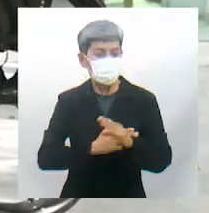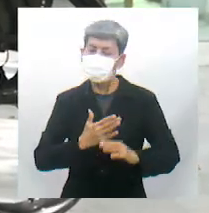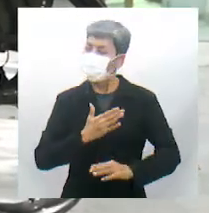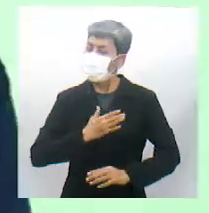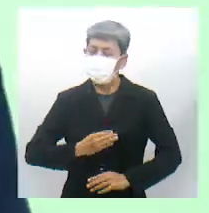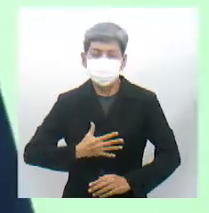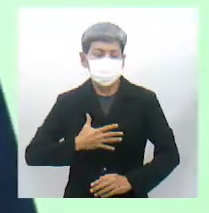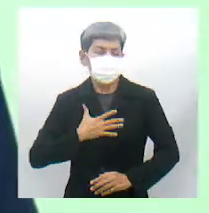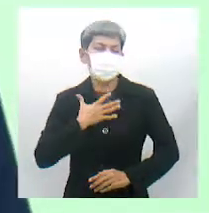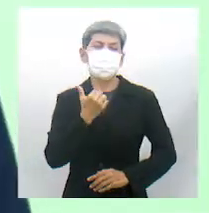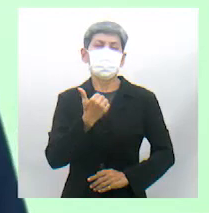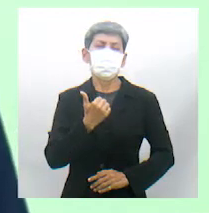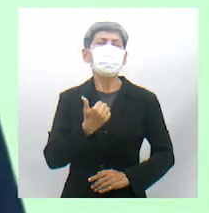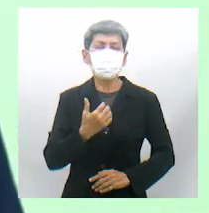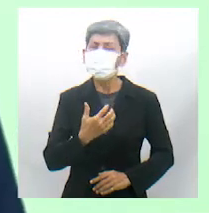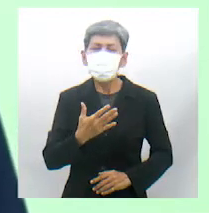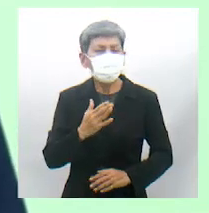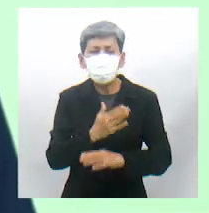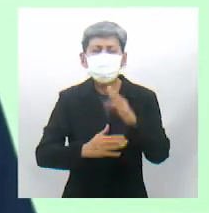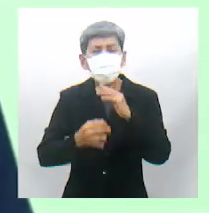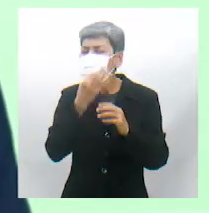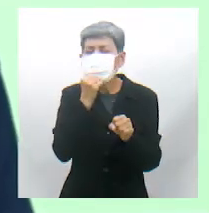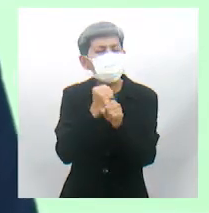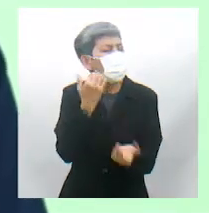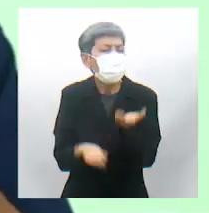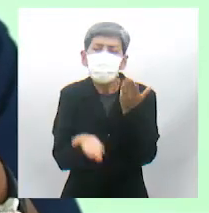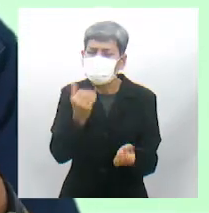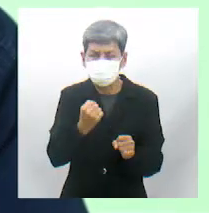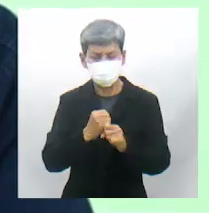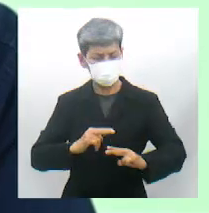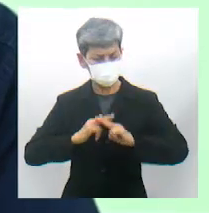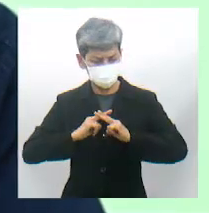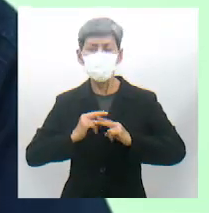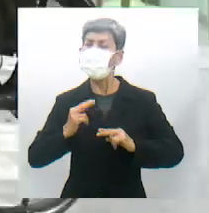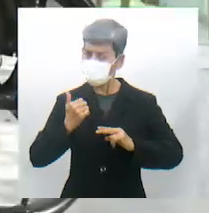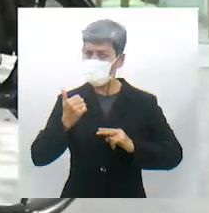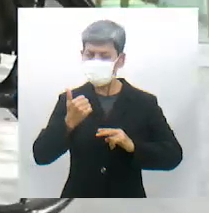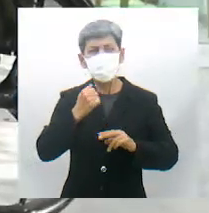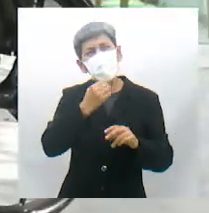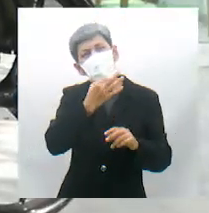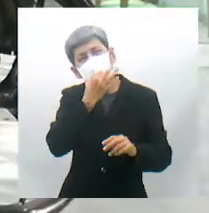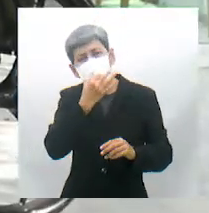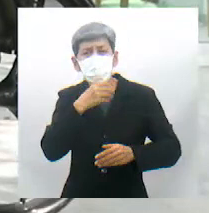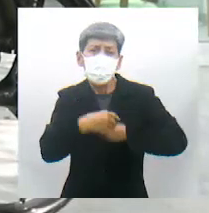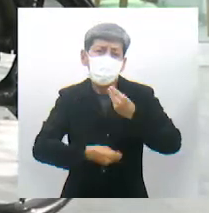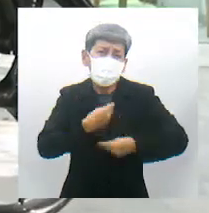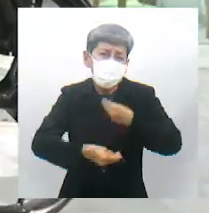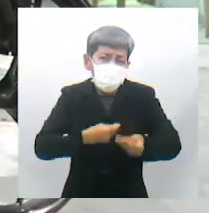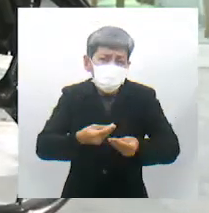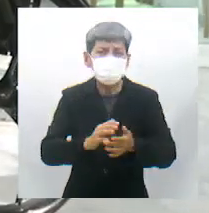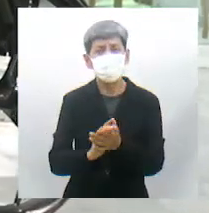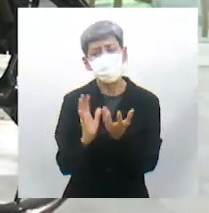ครับแบบไม่ต้องขอให้มีเขาทำอะไรก็ได้ที่เขาสร้างอาชีพของเขาได้ครับจะทำอาชีพขายของหรืออ